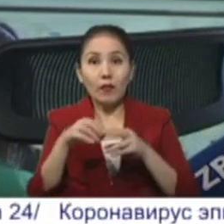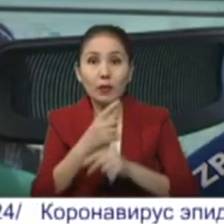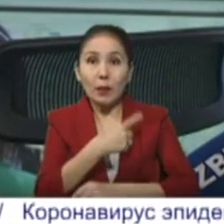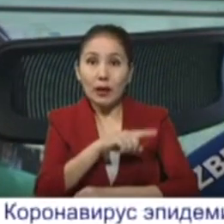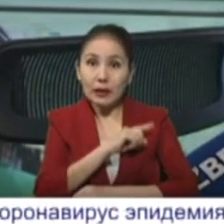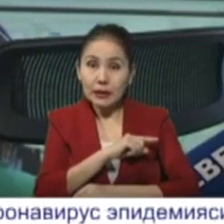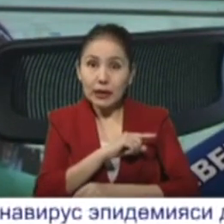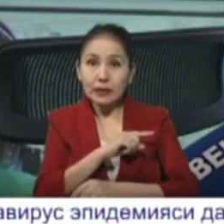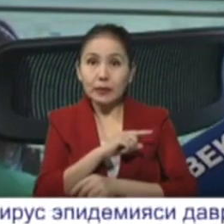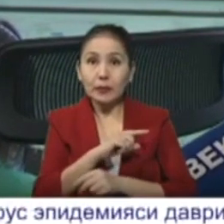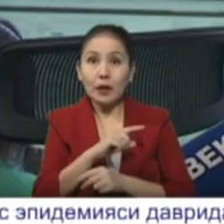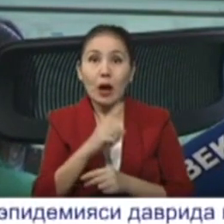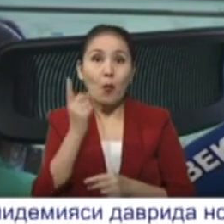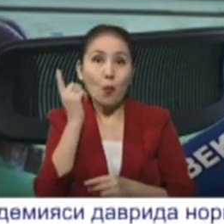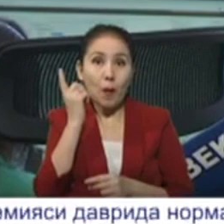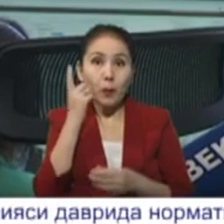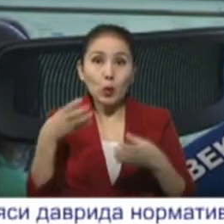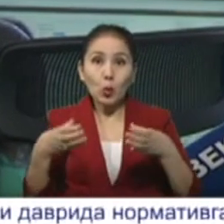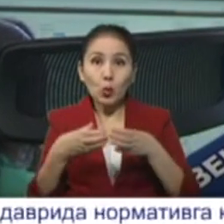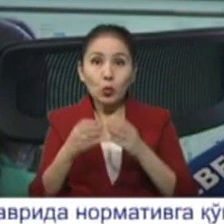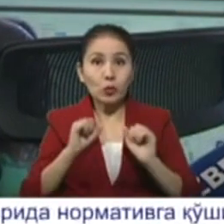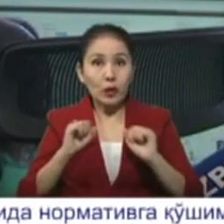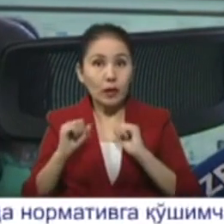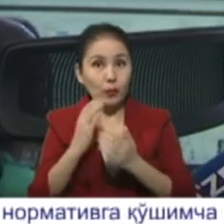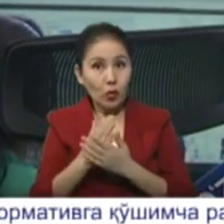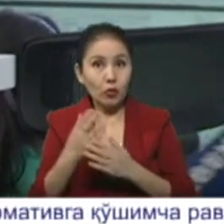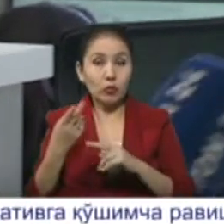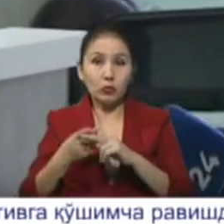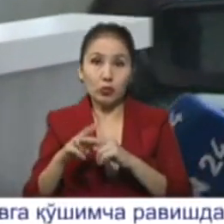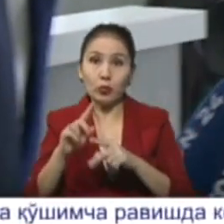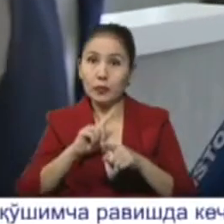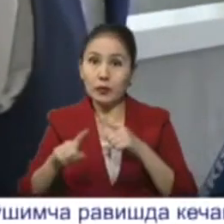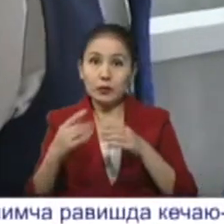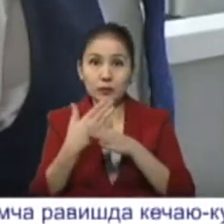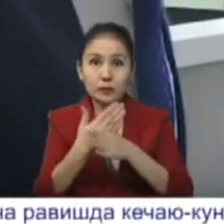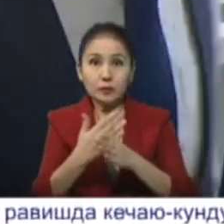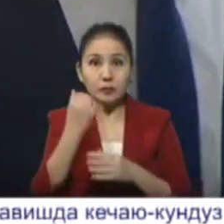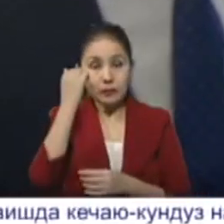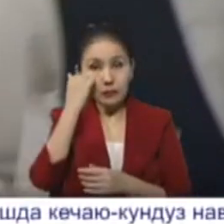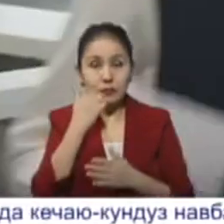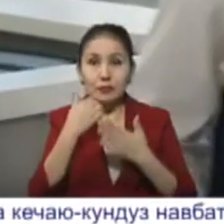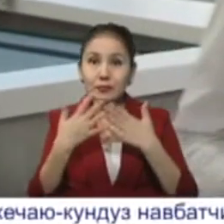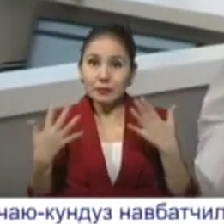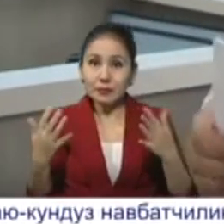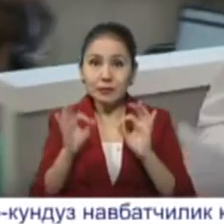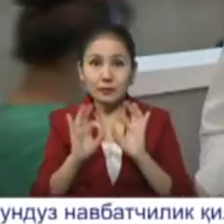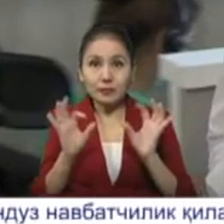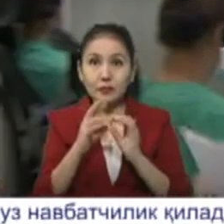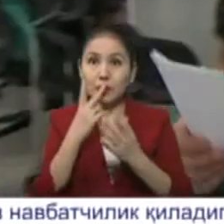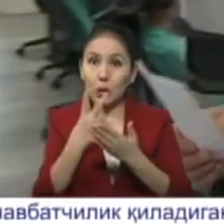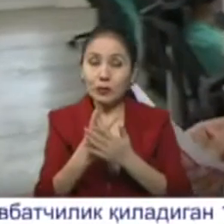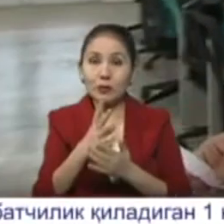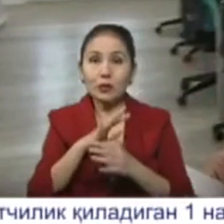яъни мобил гуруҳлар чиқиб, биринчи ёрдамни кўрсатишди. Маълумотлар учун катта раҳмат, ҳурматли телетомошабинлар, кўриб